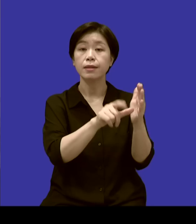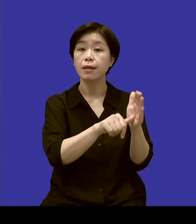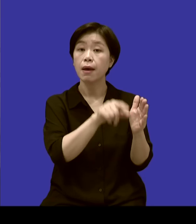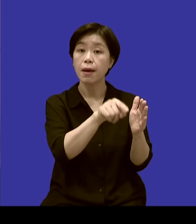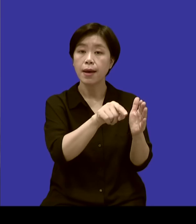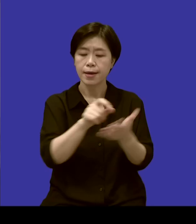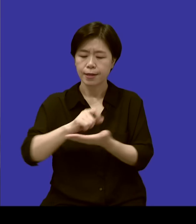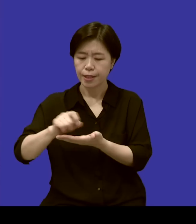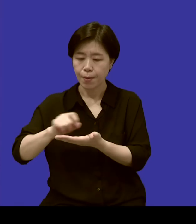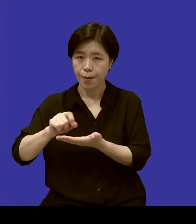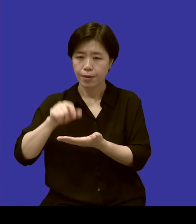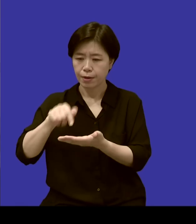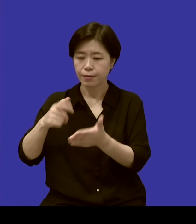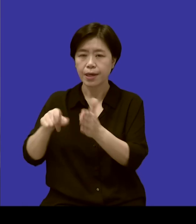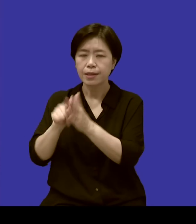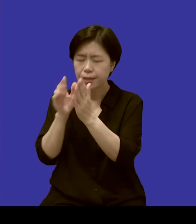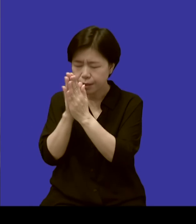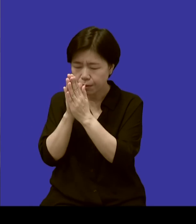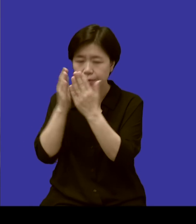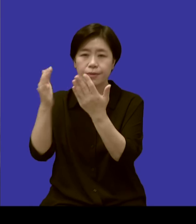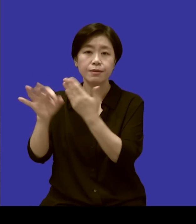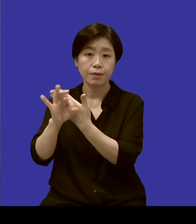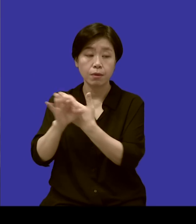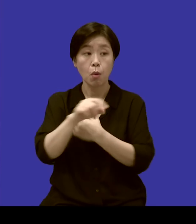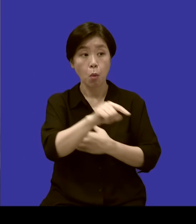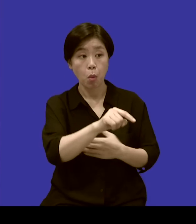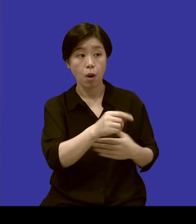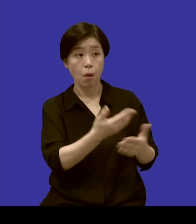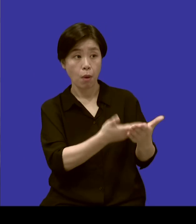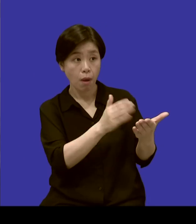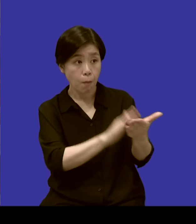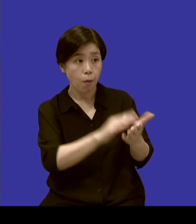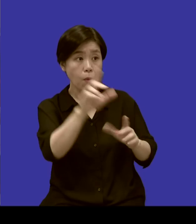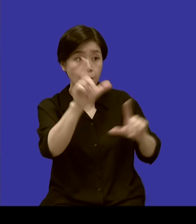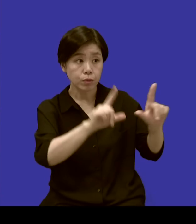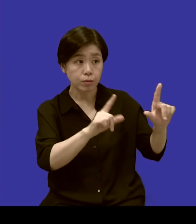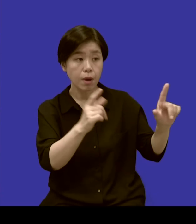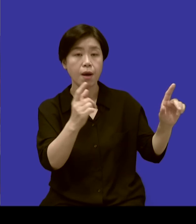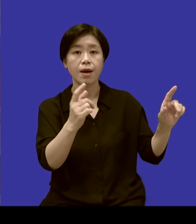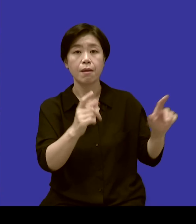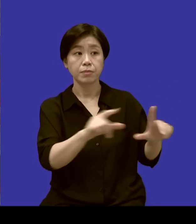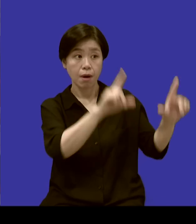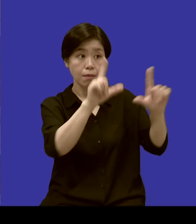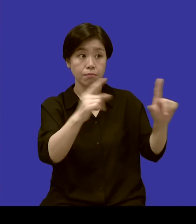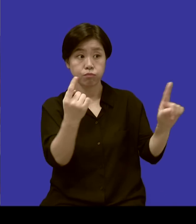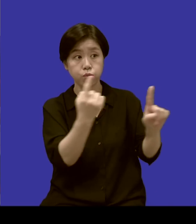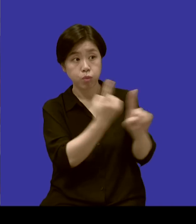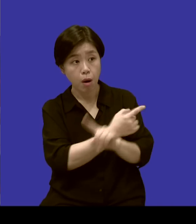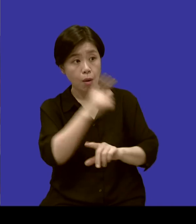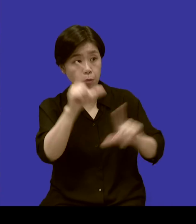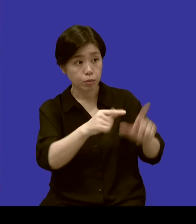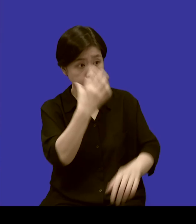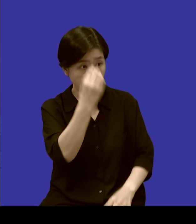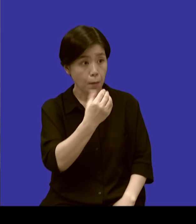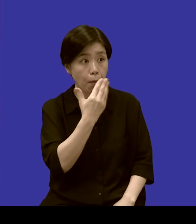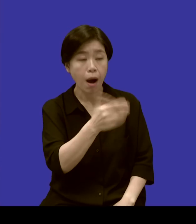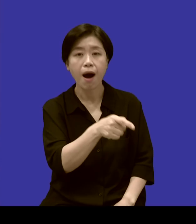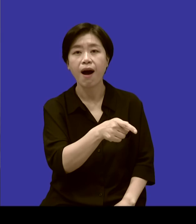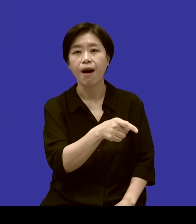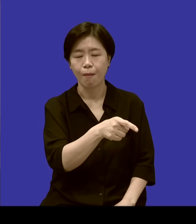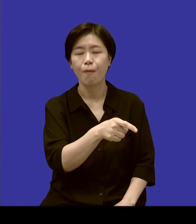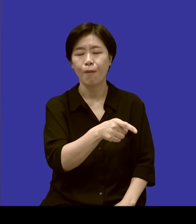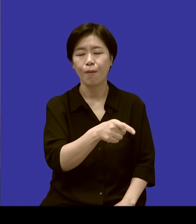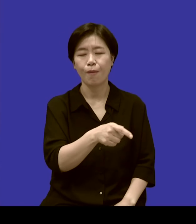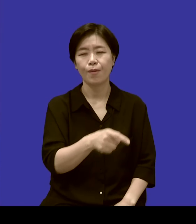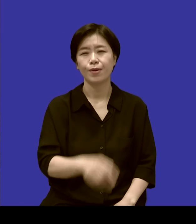또 하면은 하나님께서 치유와 회복이 보여주시는 거예요. 네. 그래서 그 자매가 어찌됐건 그 삶의